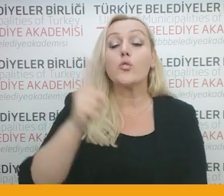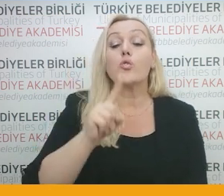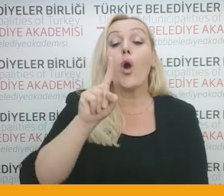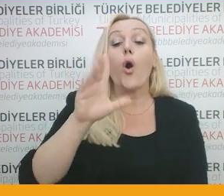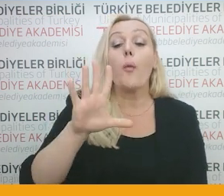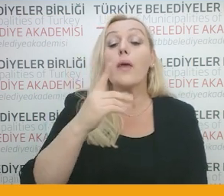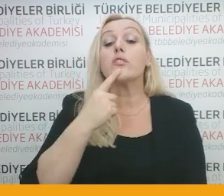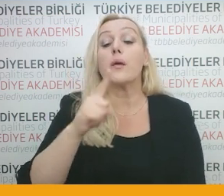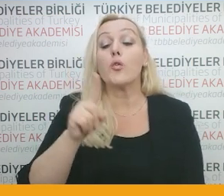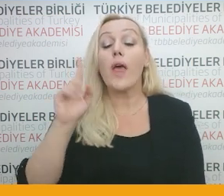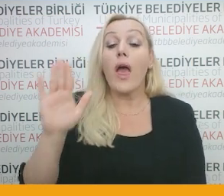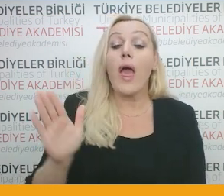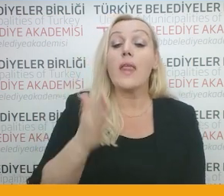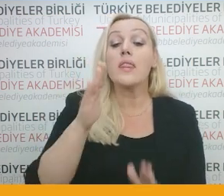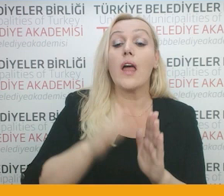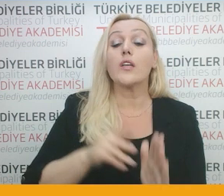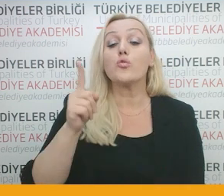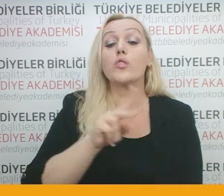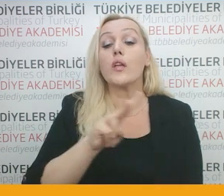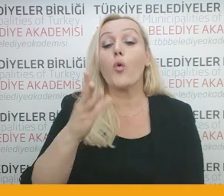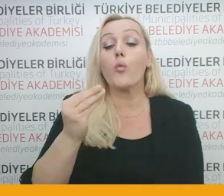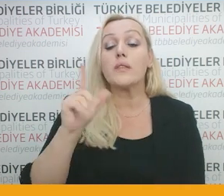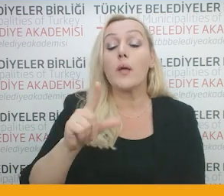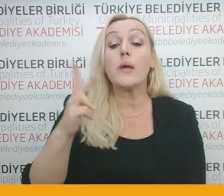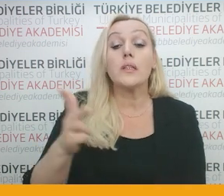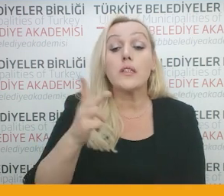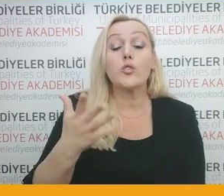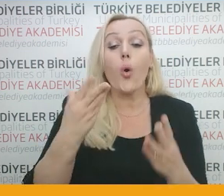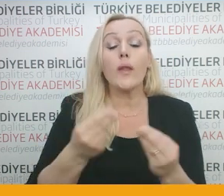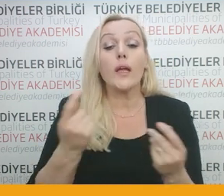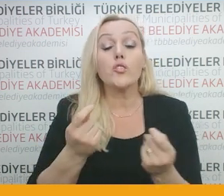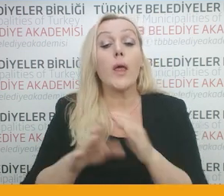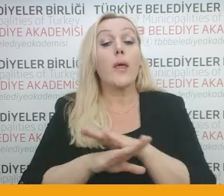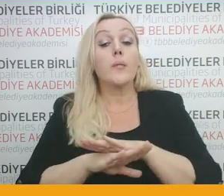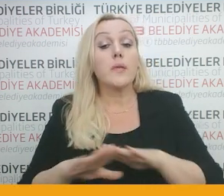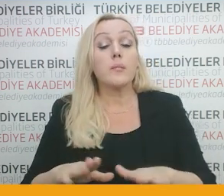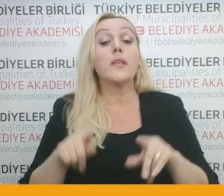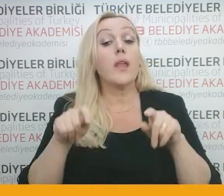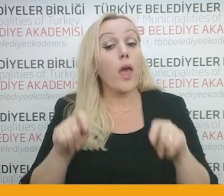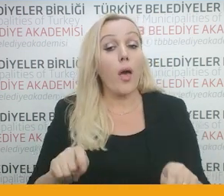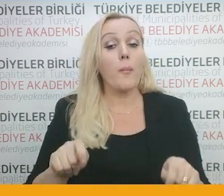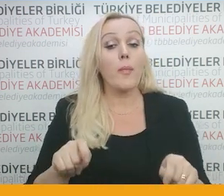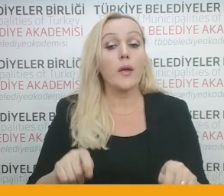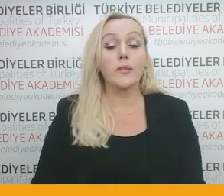bu şekilde artarak, yani buradaki amaç hızlı bir şekilde o işin bitirilmesini sağlamak.